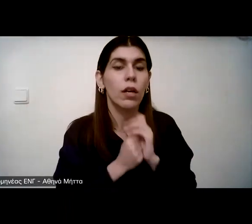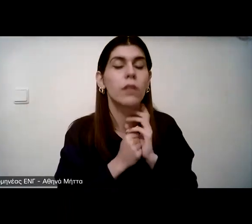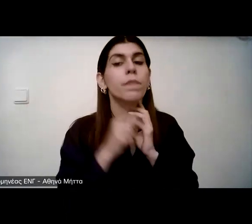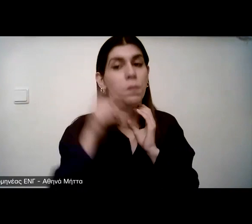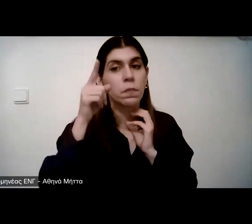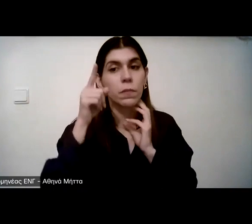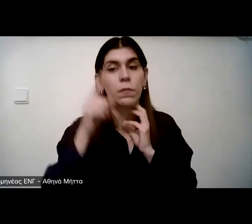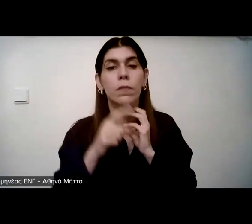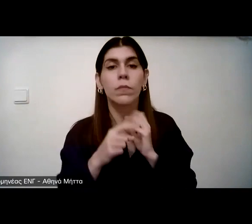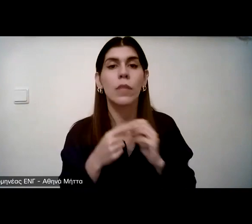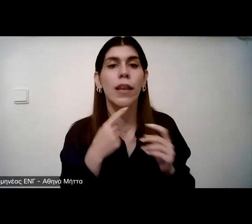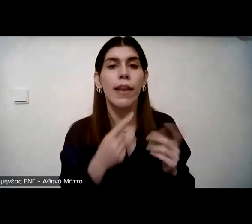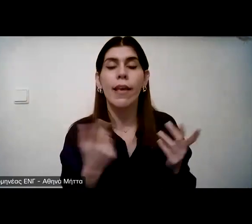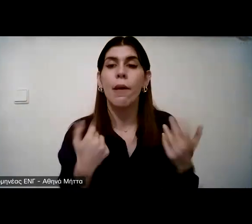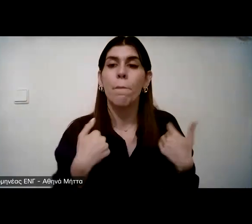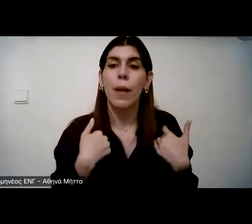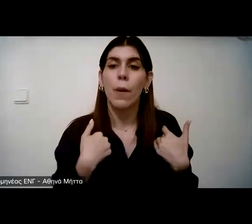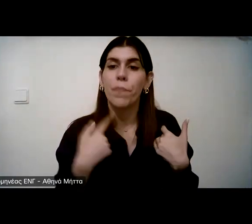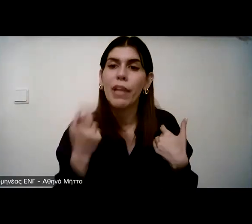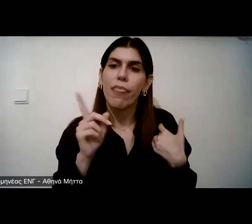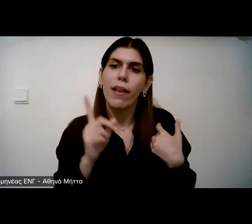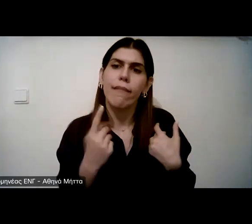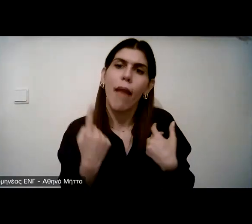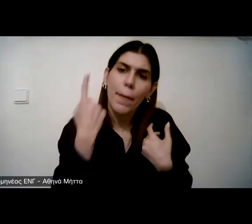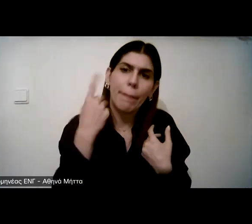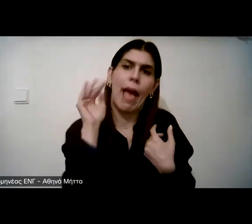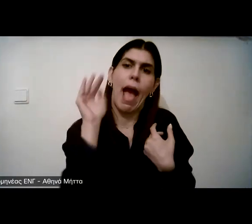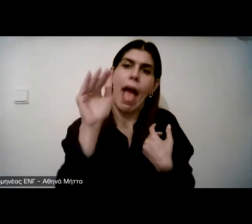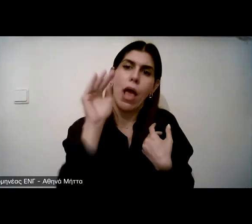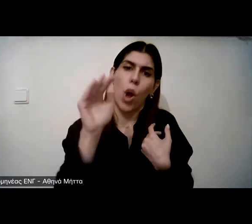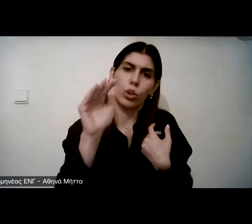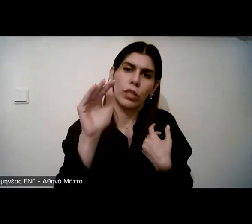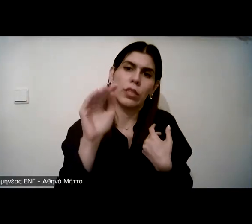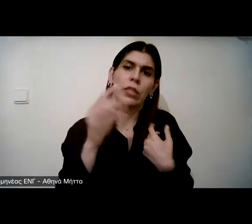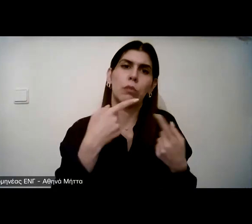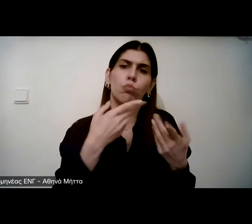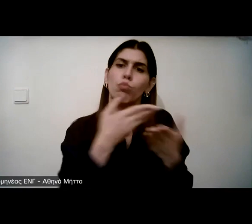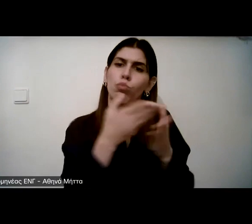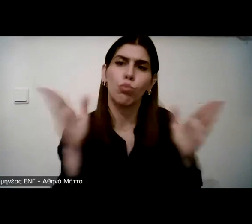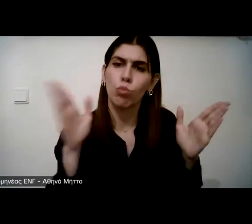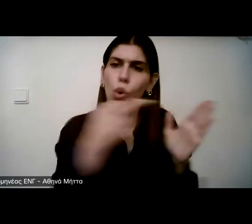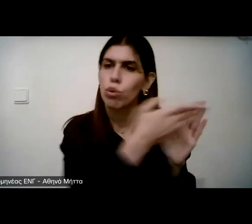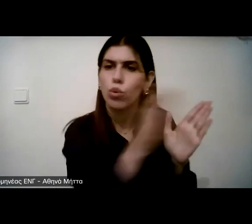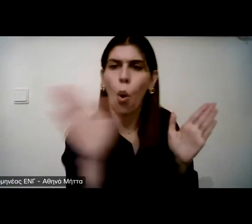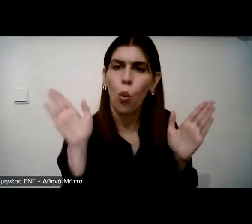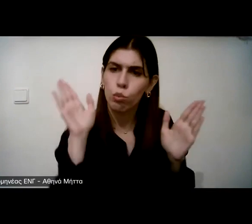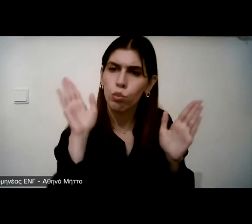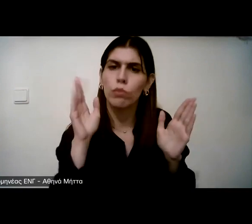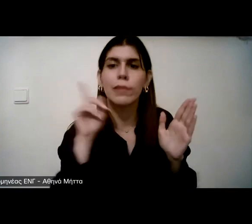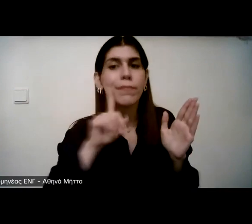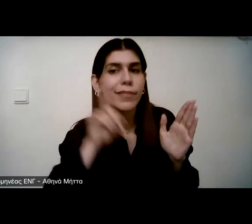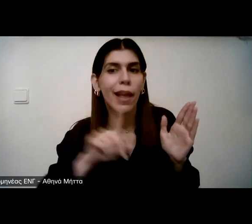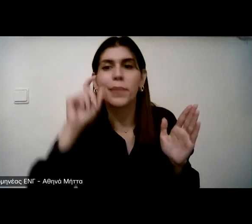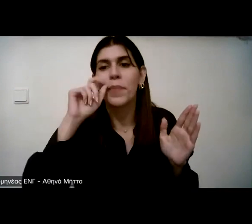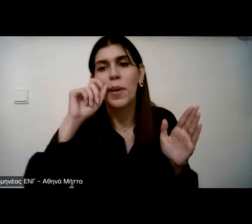δεν έχω μία συγκεκριμένη ερώτηση προς κάποια από τις πολύ ενδιαφέρουσες κυρίες και τον κύριο οι οποίοι